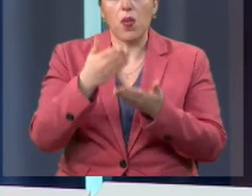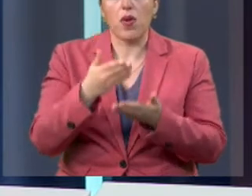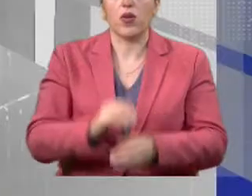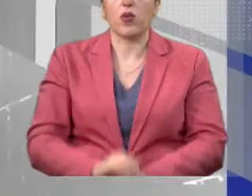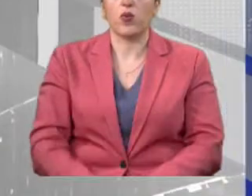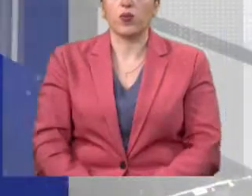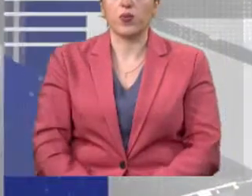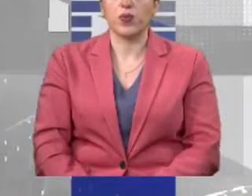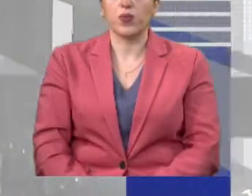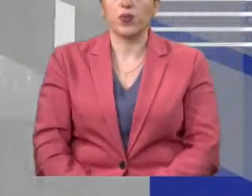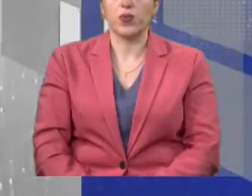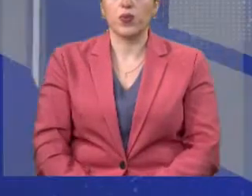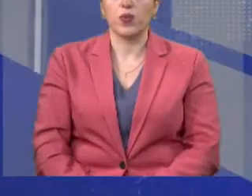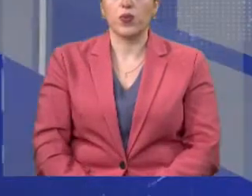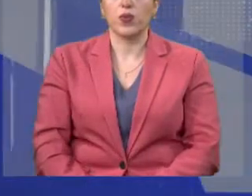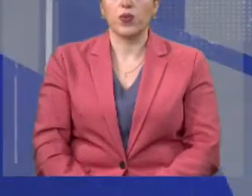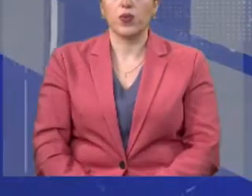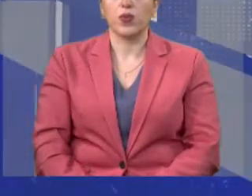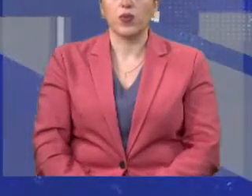Ղարաբաղում։